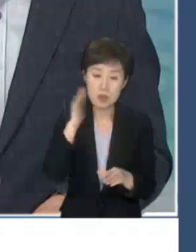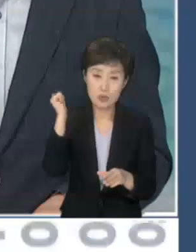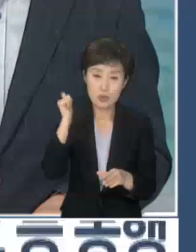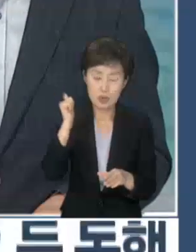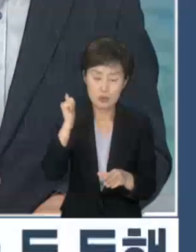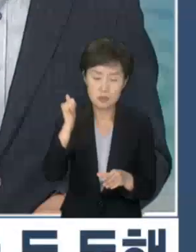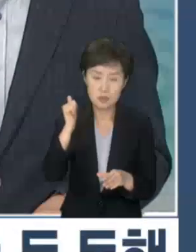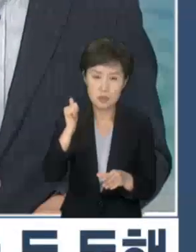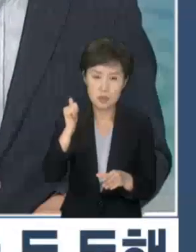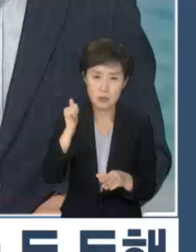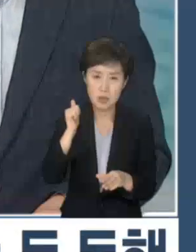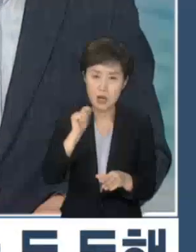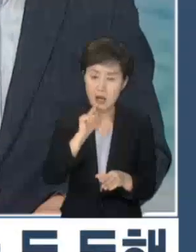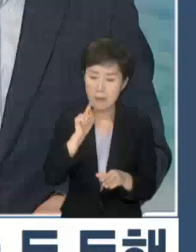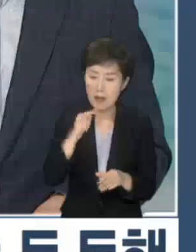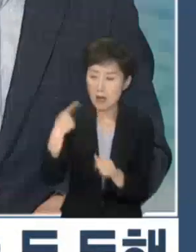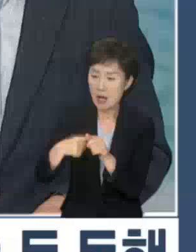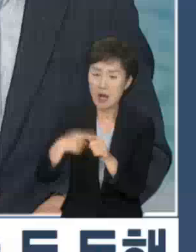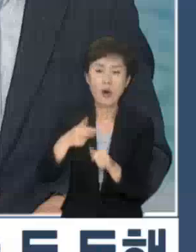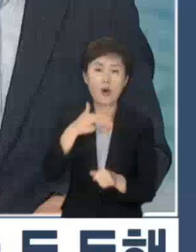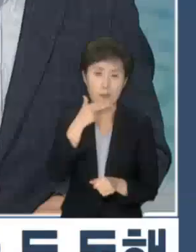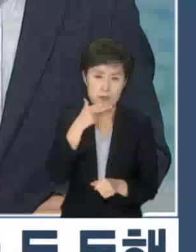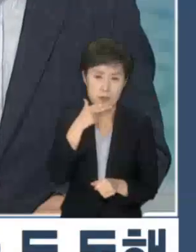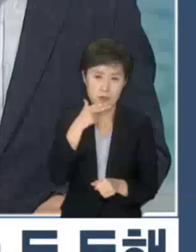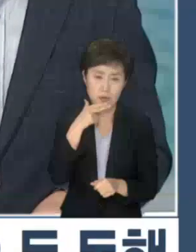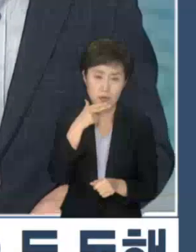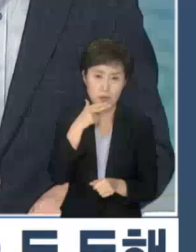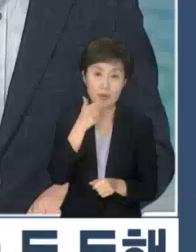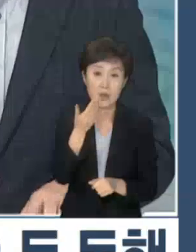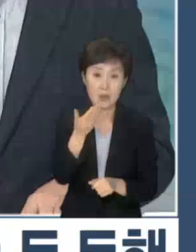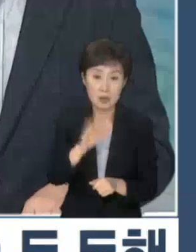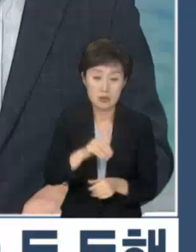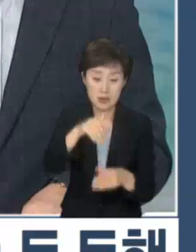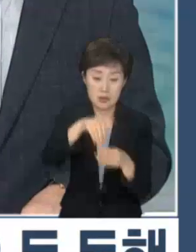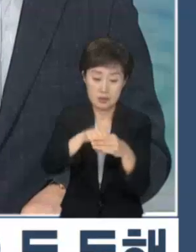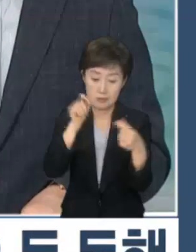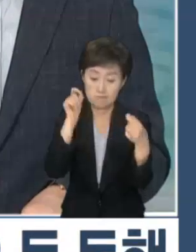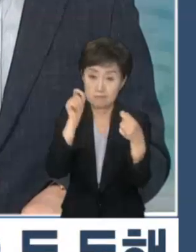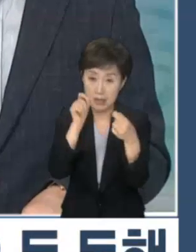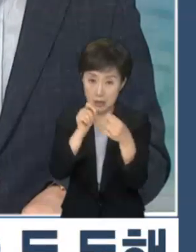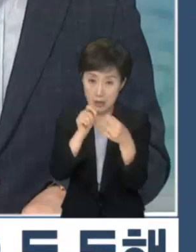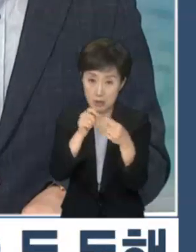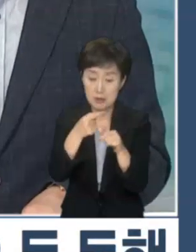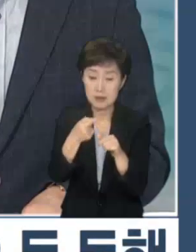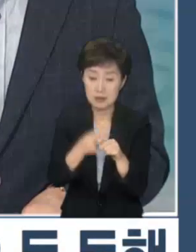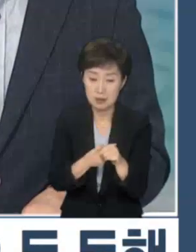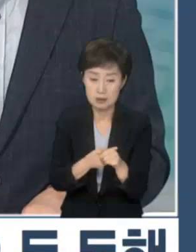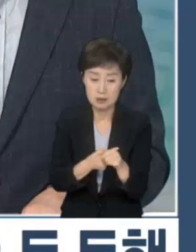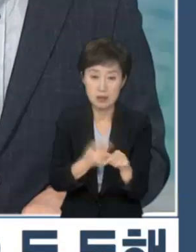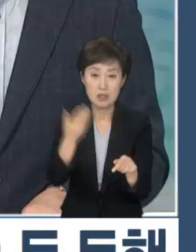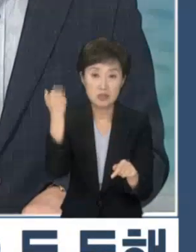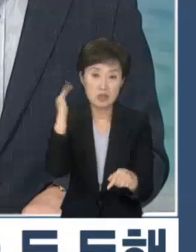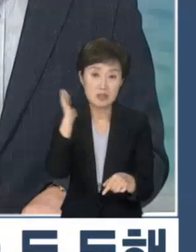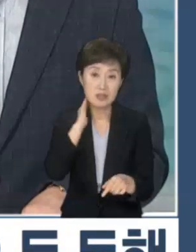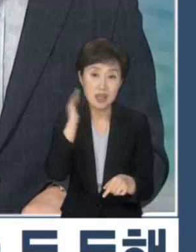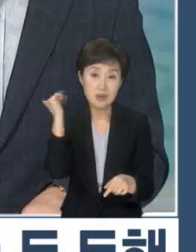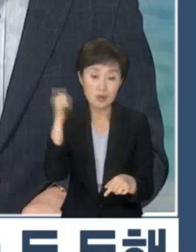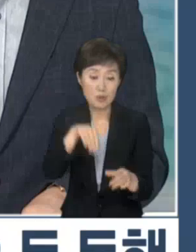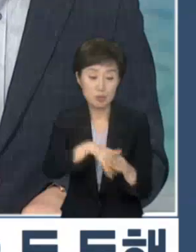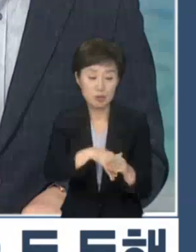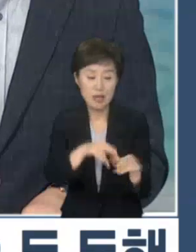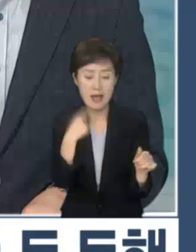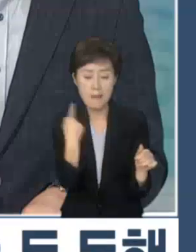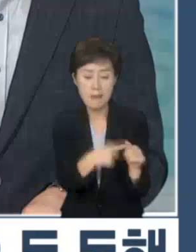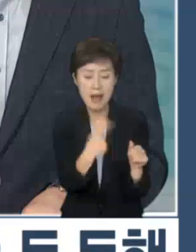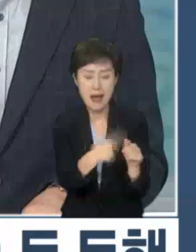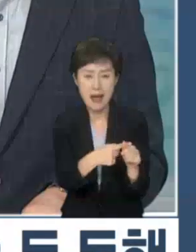알아서 어떤 표현을 할 리는 만무합니다. 그런데 이번 총선을 앞두고 또 전직 대통령에 대한 흠집내기 또